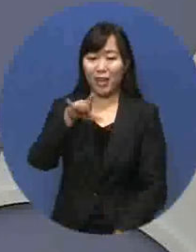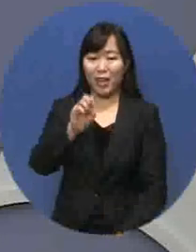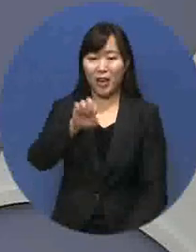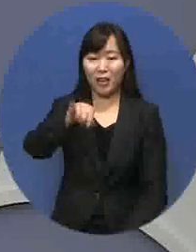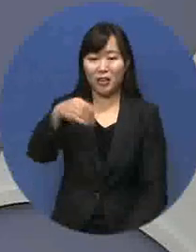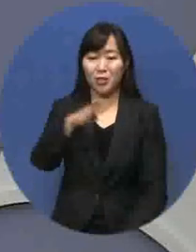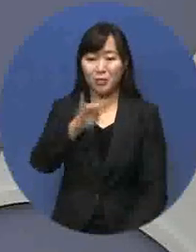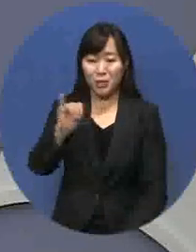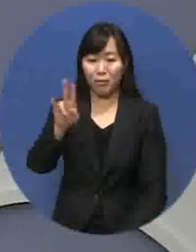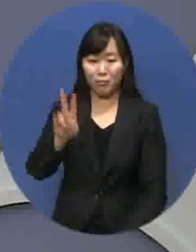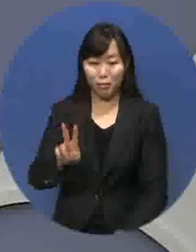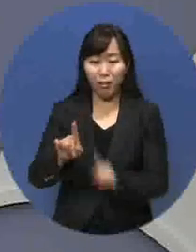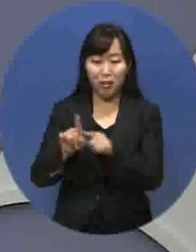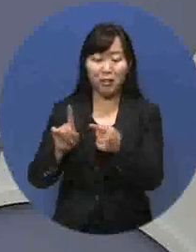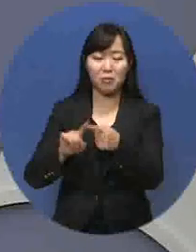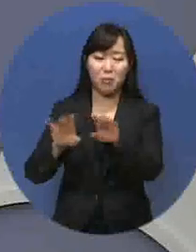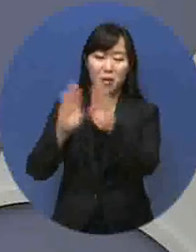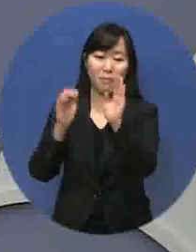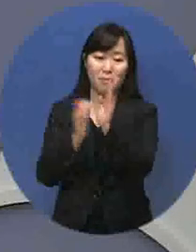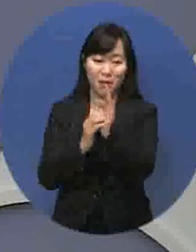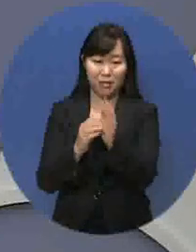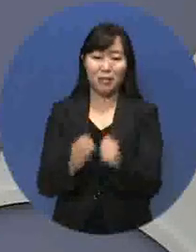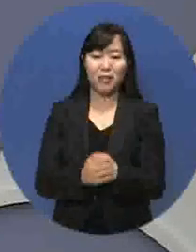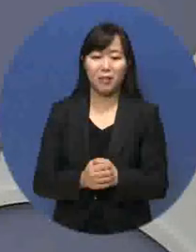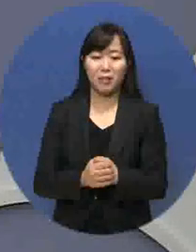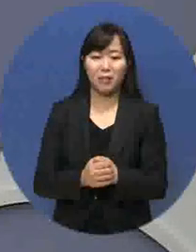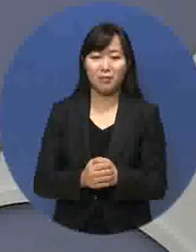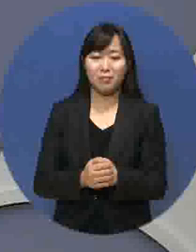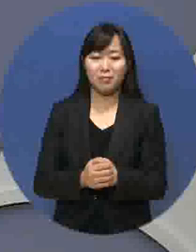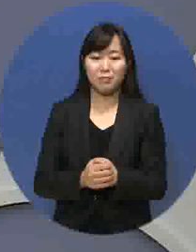이라는 작품을 개봉을 했었고요.